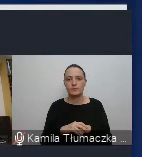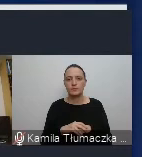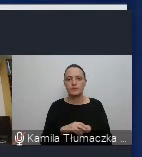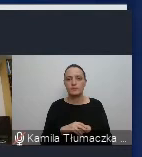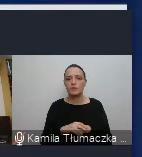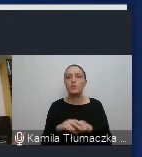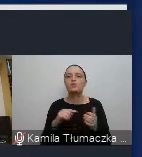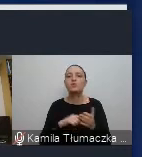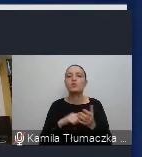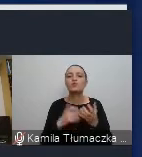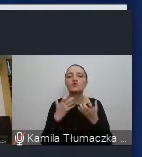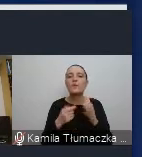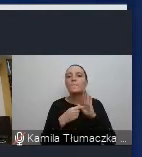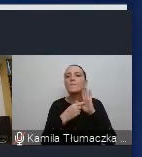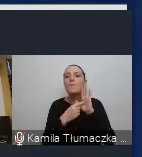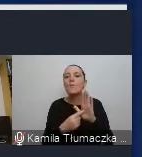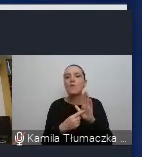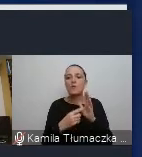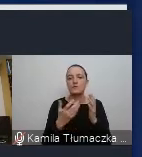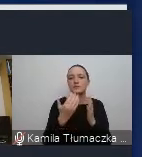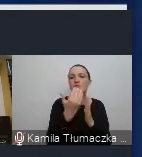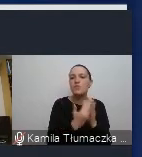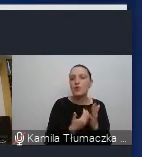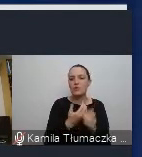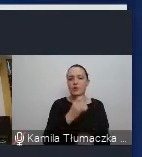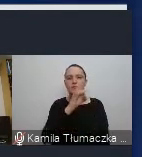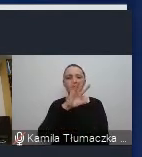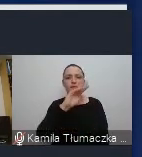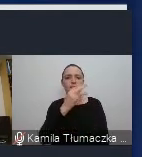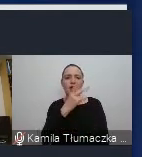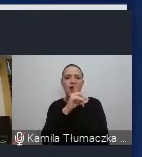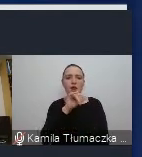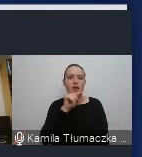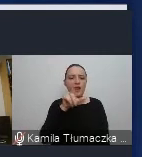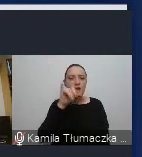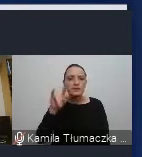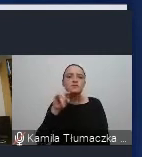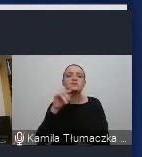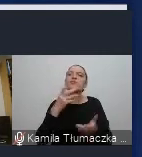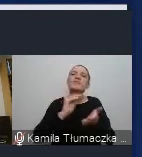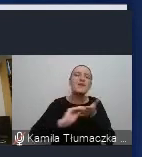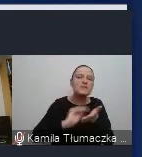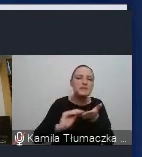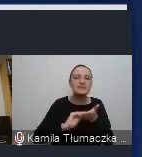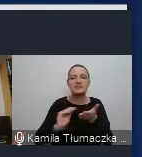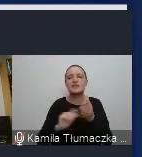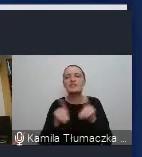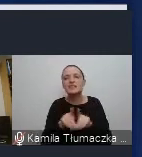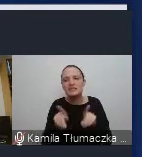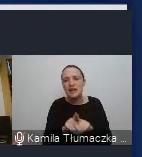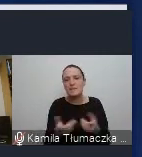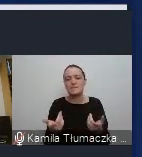Tutaj chciałam pokazać Państwu też, jak ten program Genial im bardzo fajnie pomógł, żeby nie pisać bez przerwy tych samych, mnie